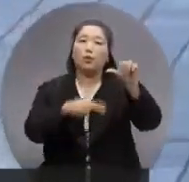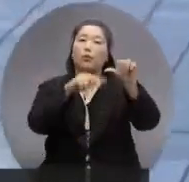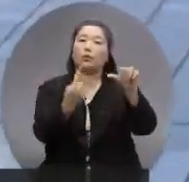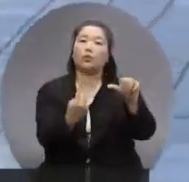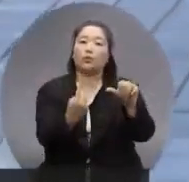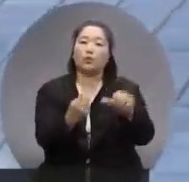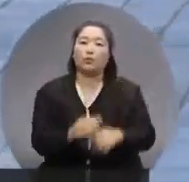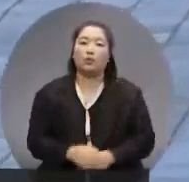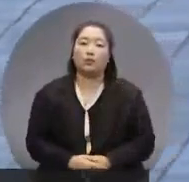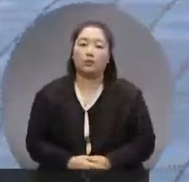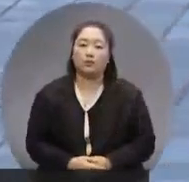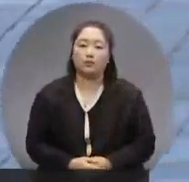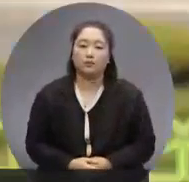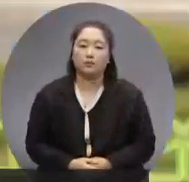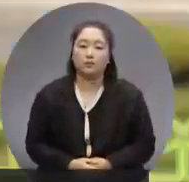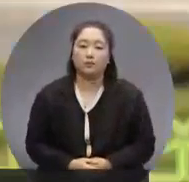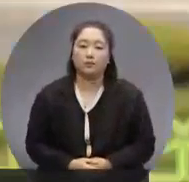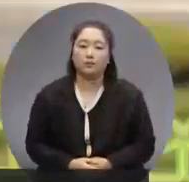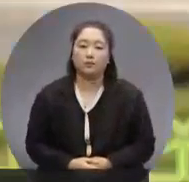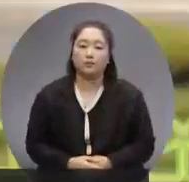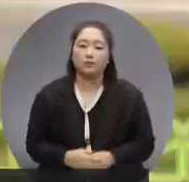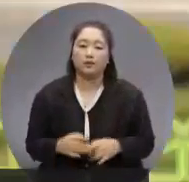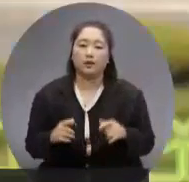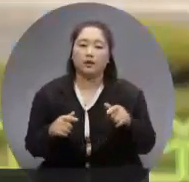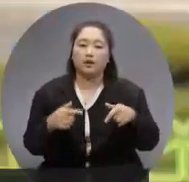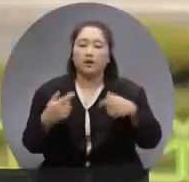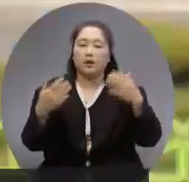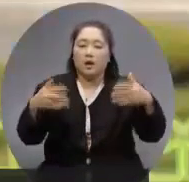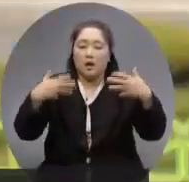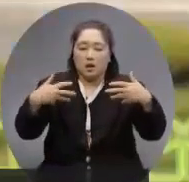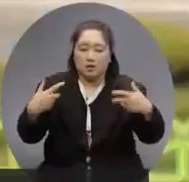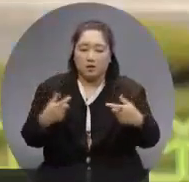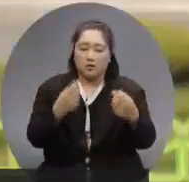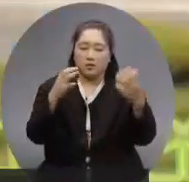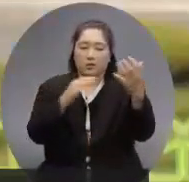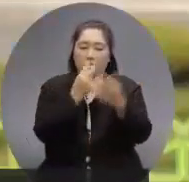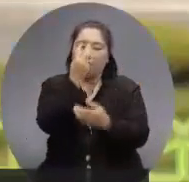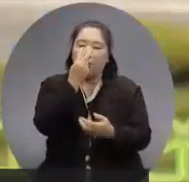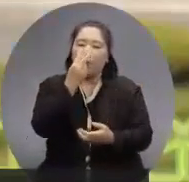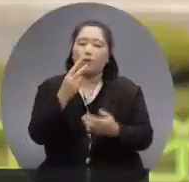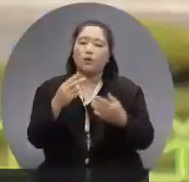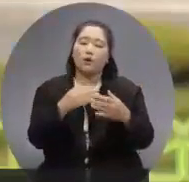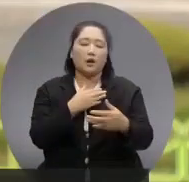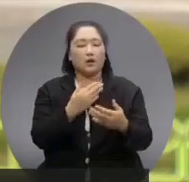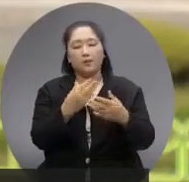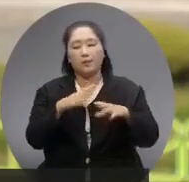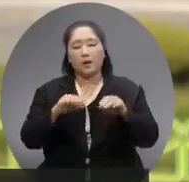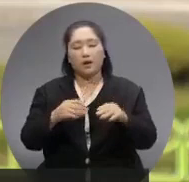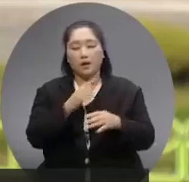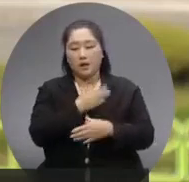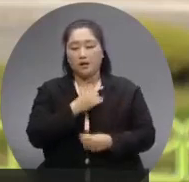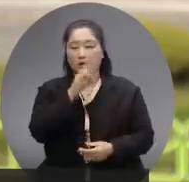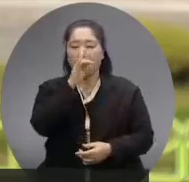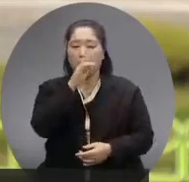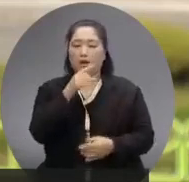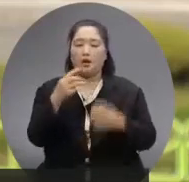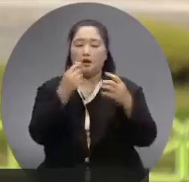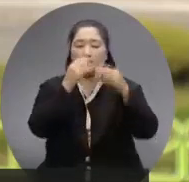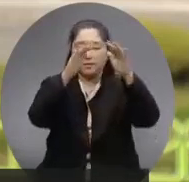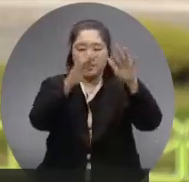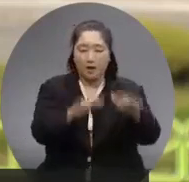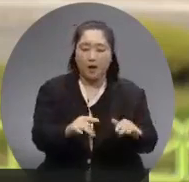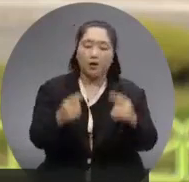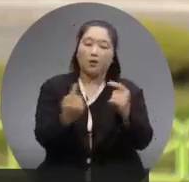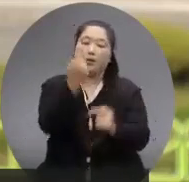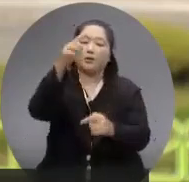계절을 재촉했습니다 한결 동반한 계약금을 통과로 대기업 불안정해지면서 서리가 내리고 또 더 높은